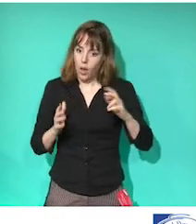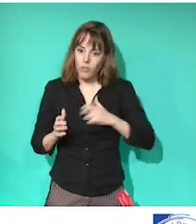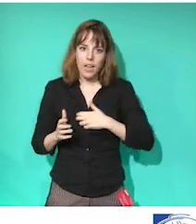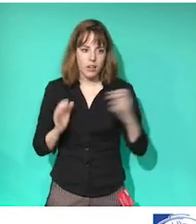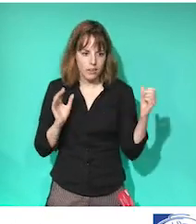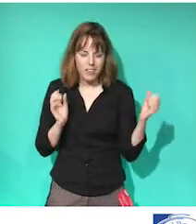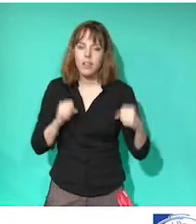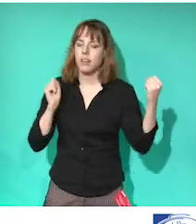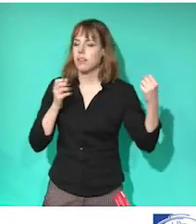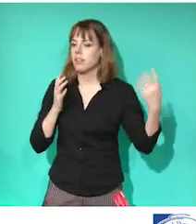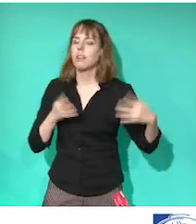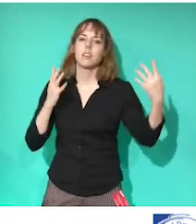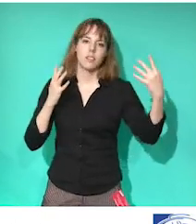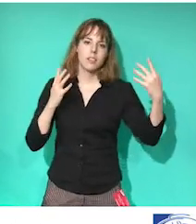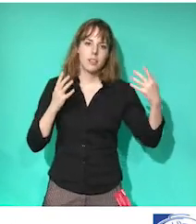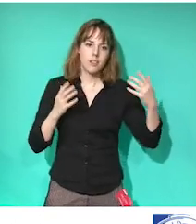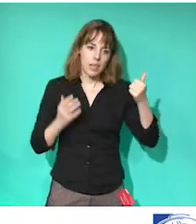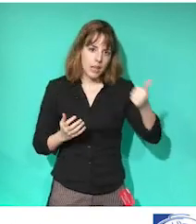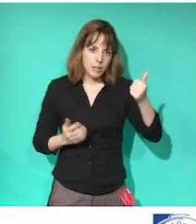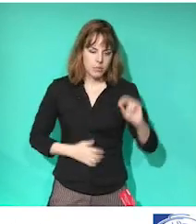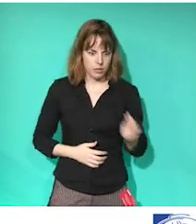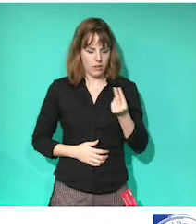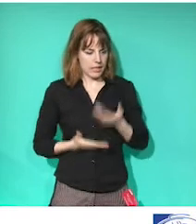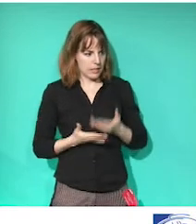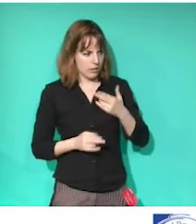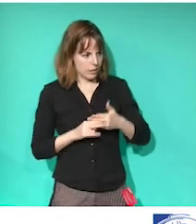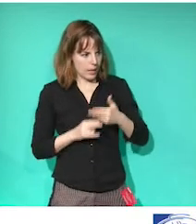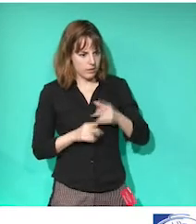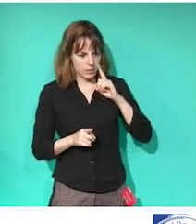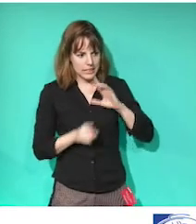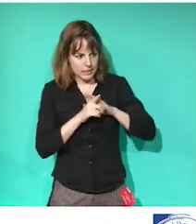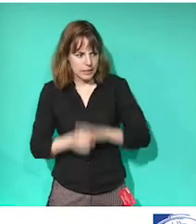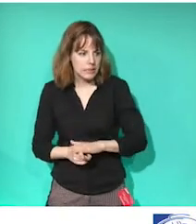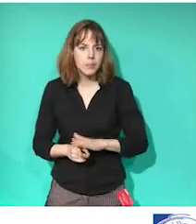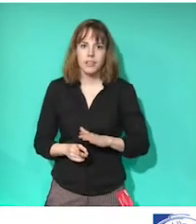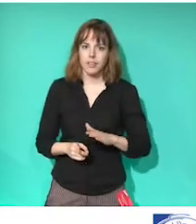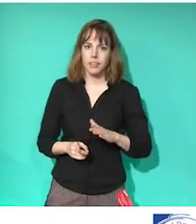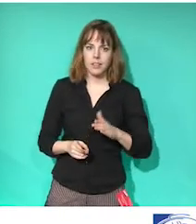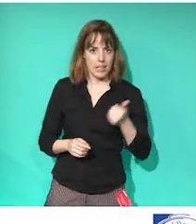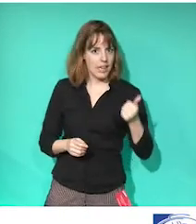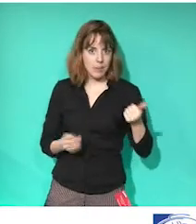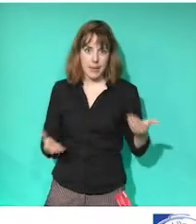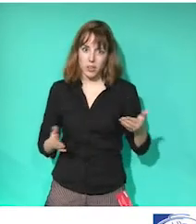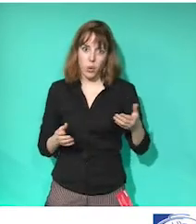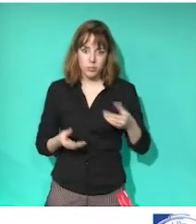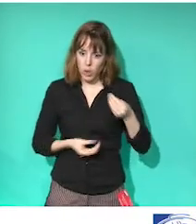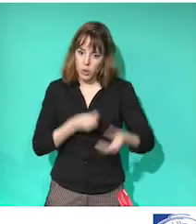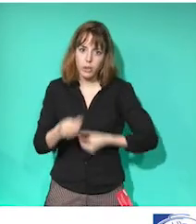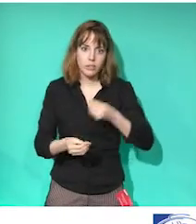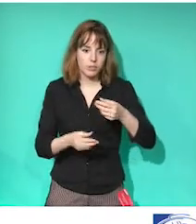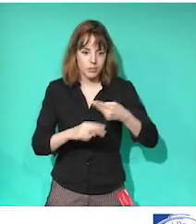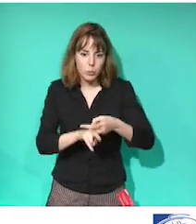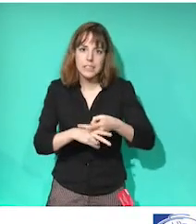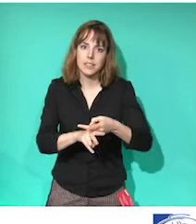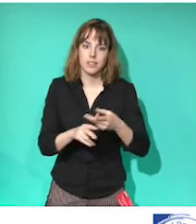compréhension par les femmes du sexisme, leur compréhension personnelle, et de leur avoir donné les outils pour en élaborer la